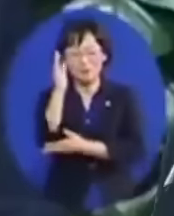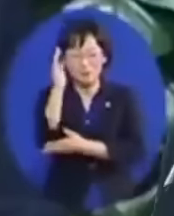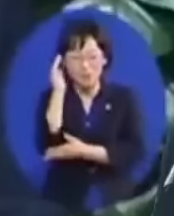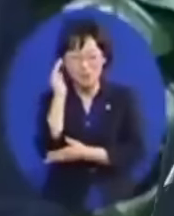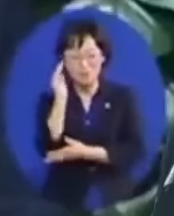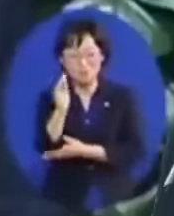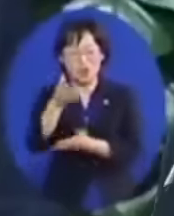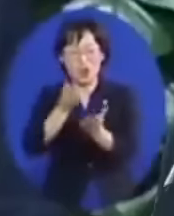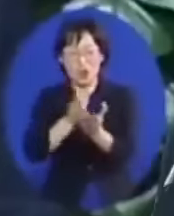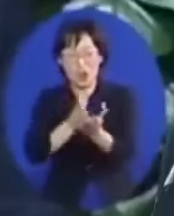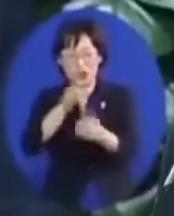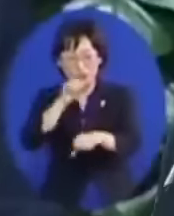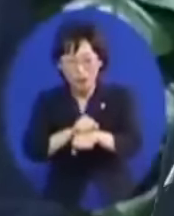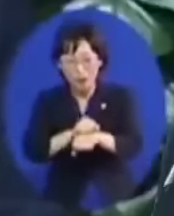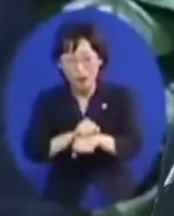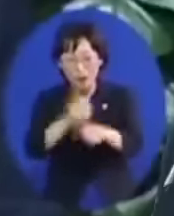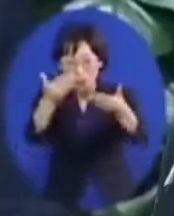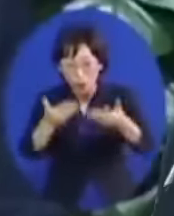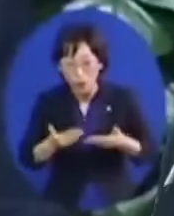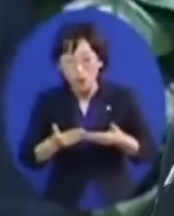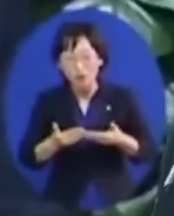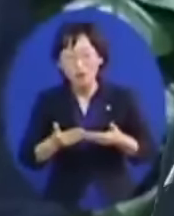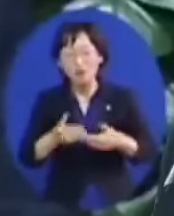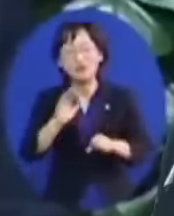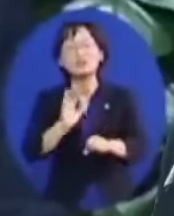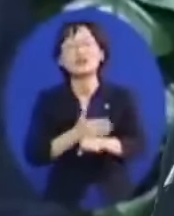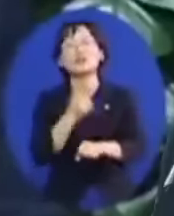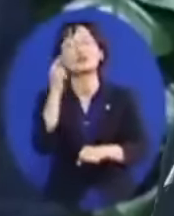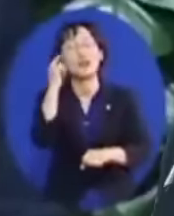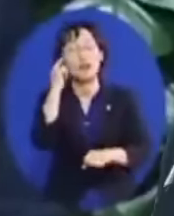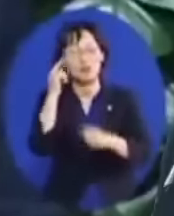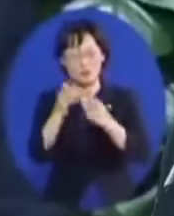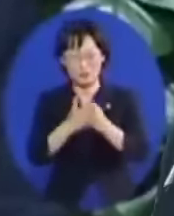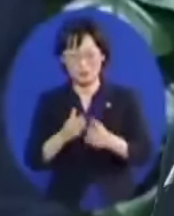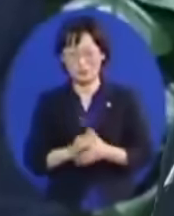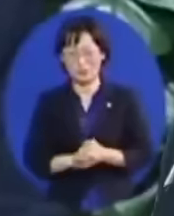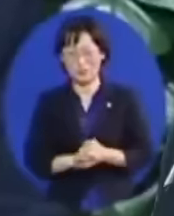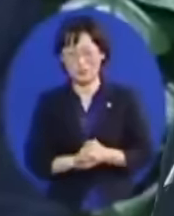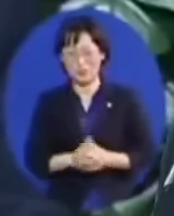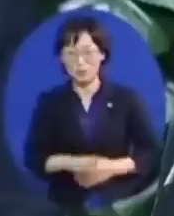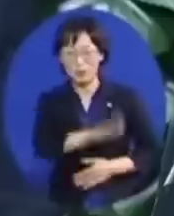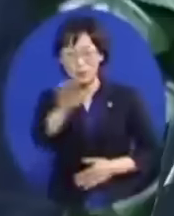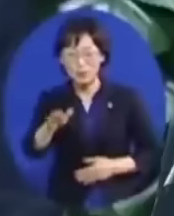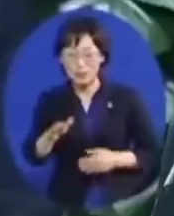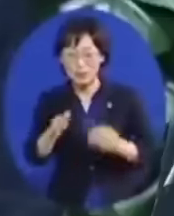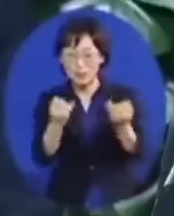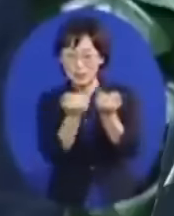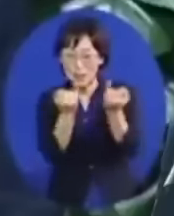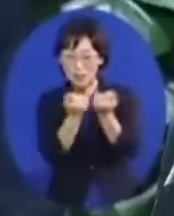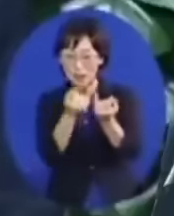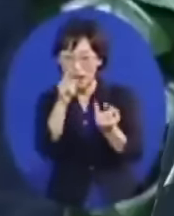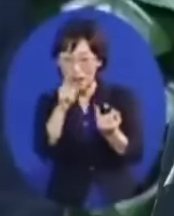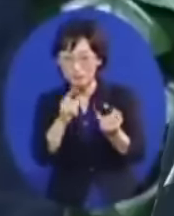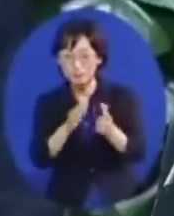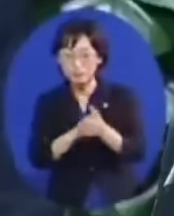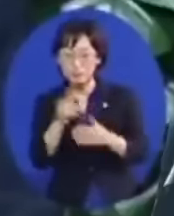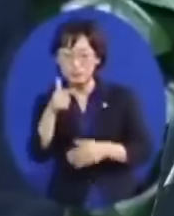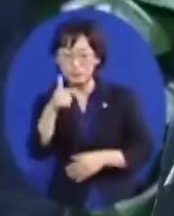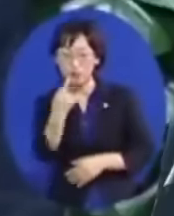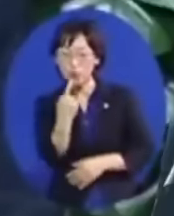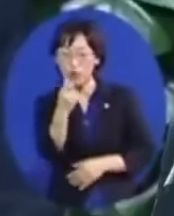적어서 알아야 주님이 들을 줄 아는 것은 잘못 생각해서 그런 것입니다. 우리 자매님 한 분이 뇌하수체 암이